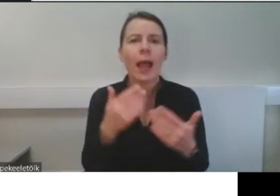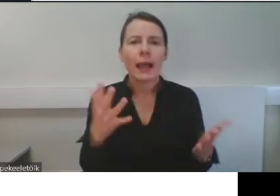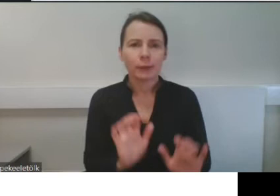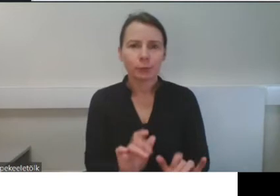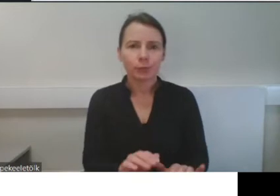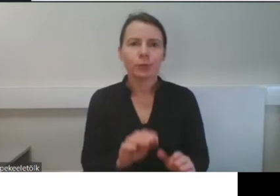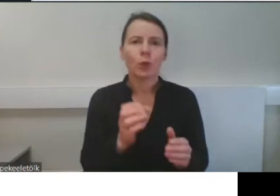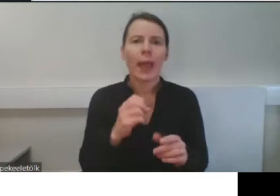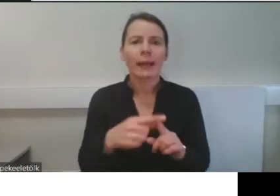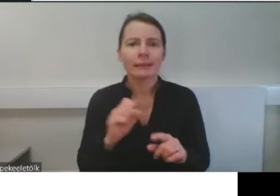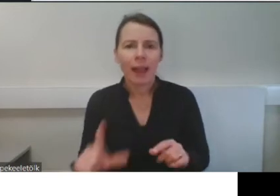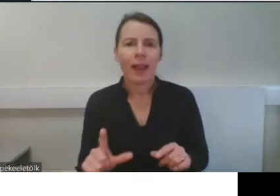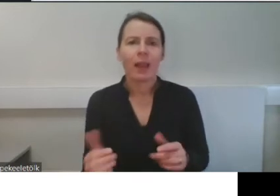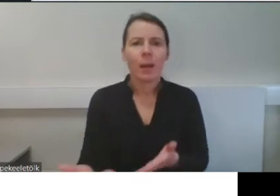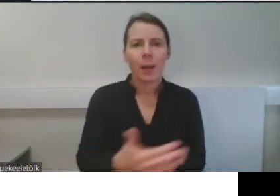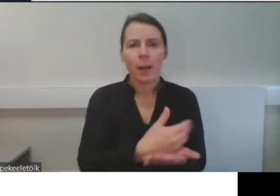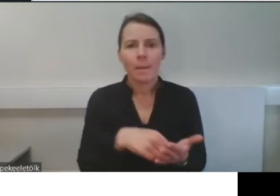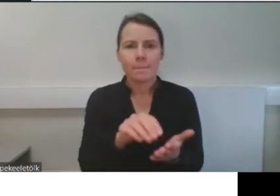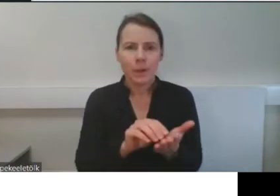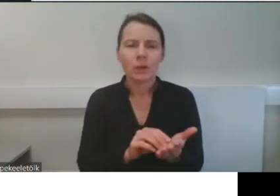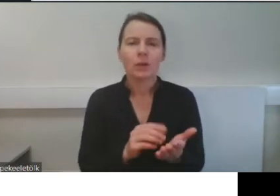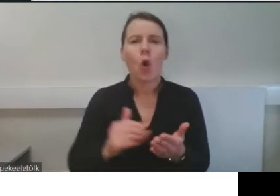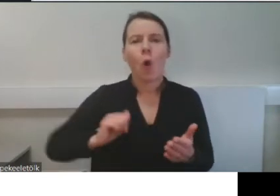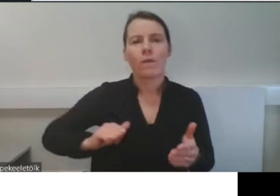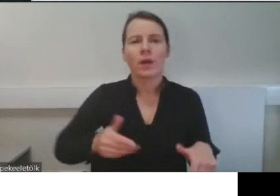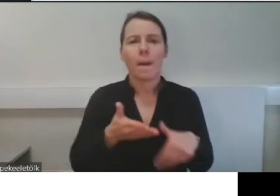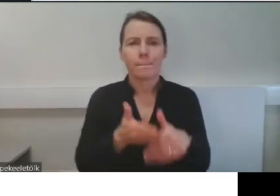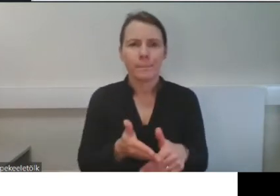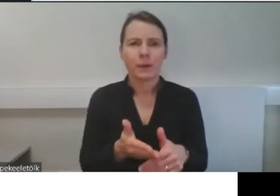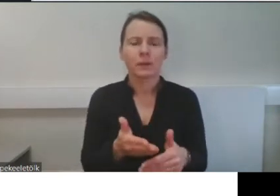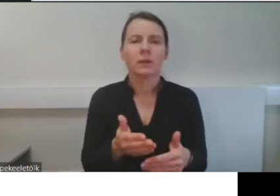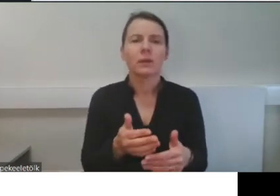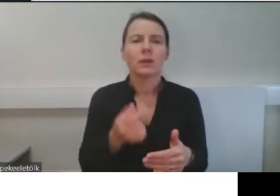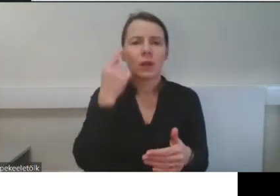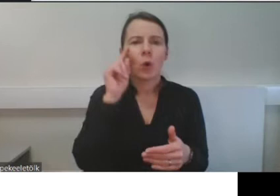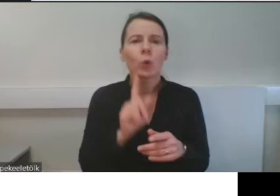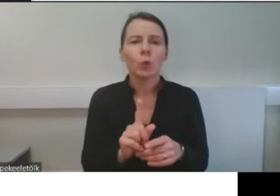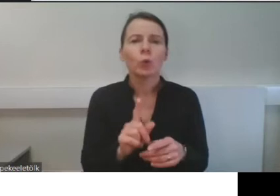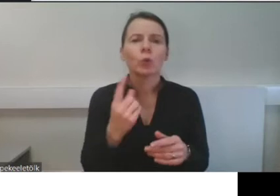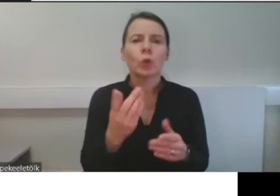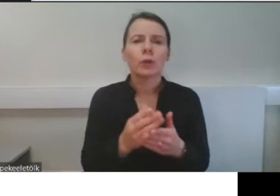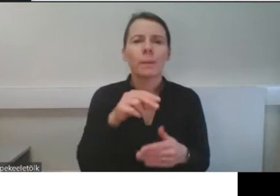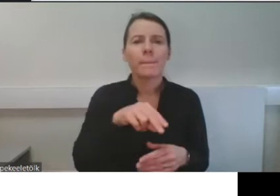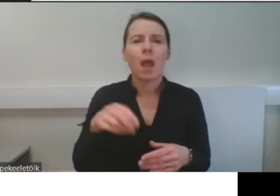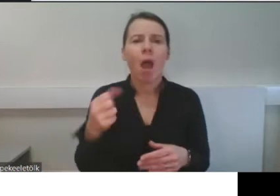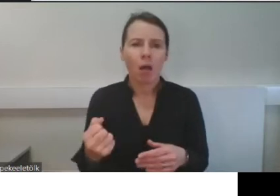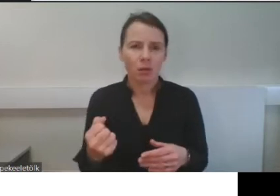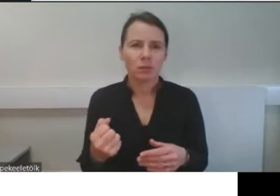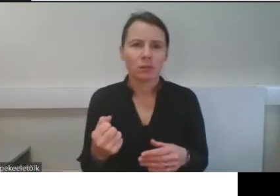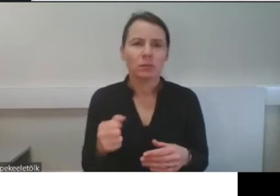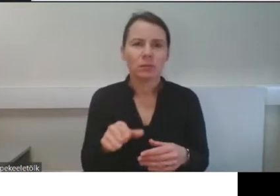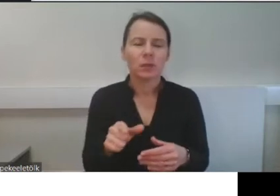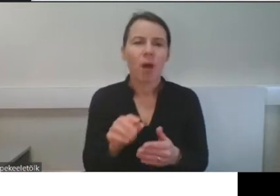siin 2021 aasta mai-juuni ja 2020 aasta mai-juuni võrdluses maakonniti seda just puudest